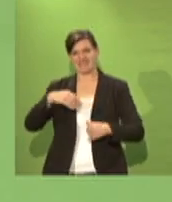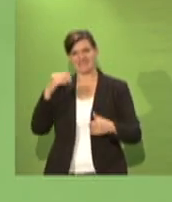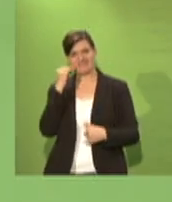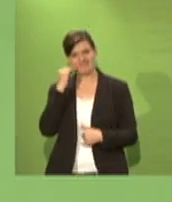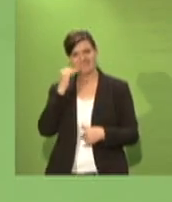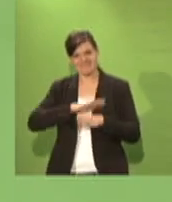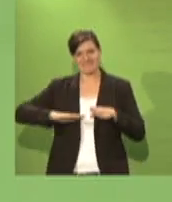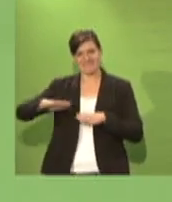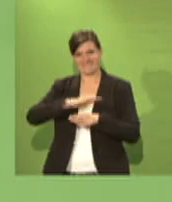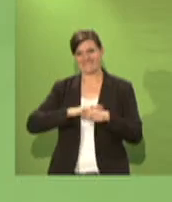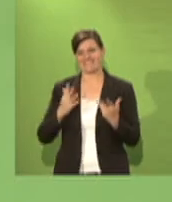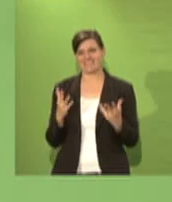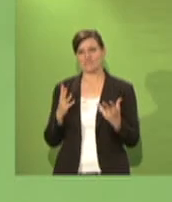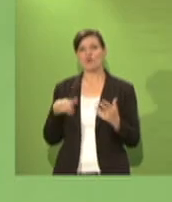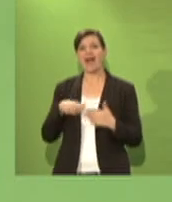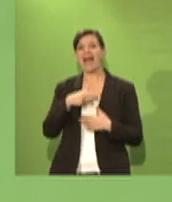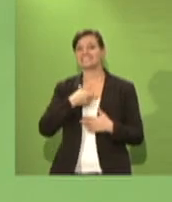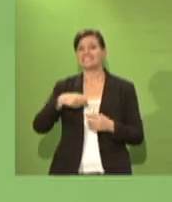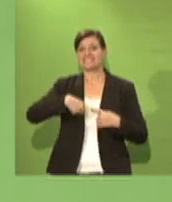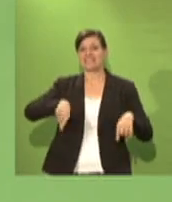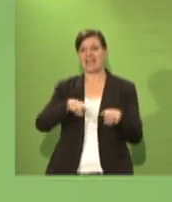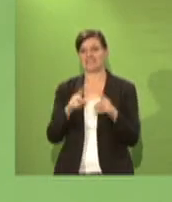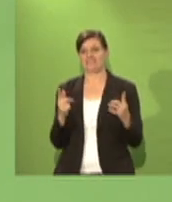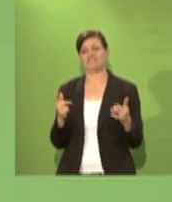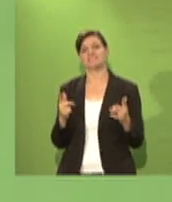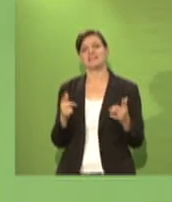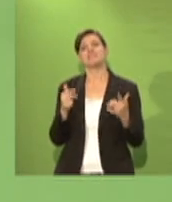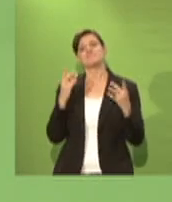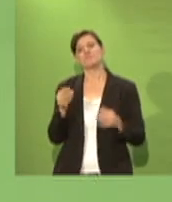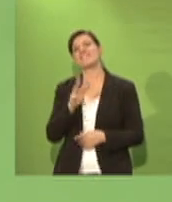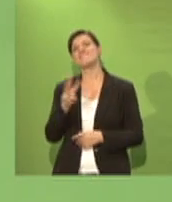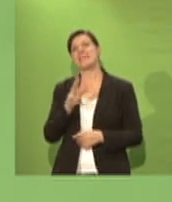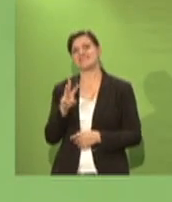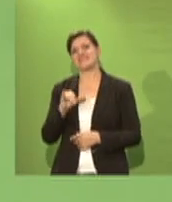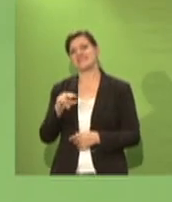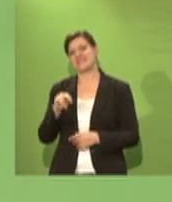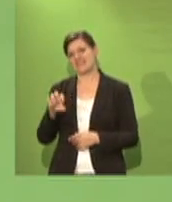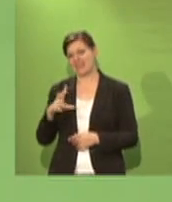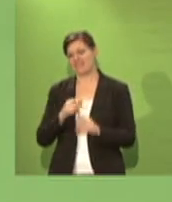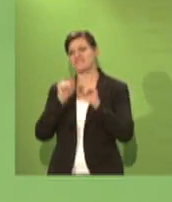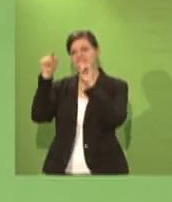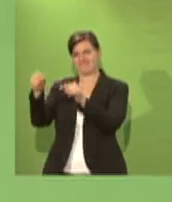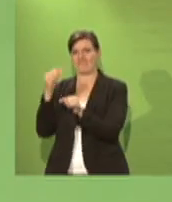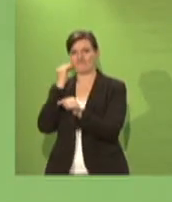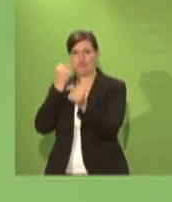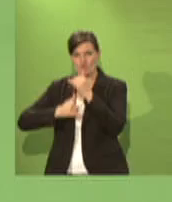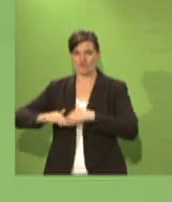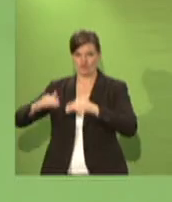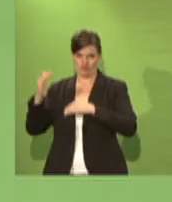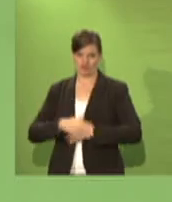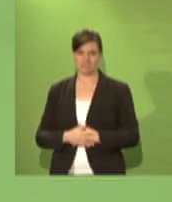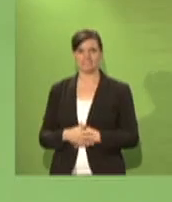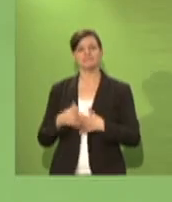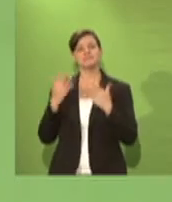Siegburg, wo man ja so nicht das ländliche Gefühl bekommt, sondern aus Windeck. Windeck ist schon ein paar Mal angesprochen worden.